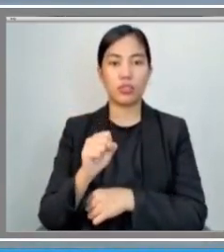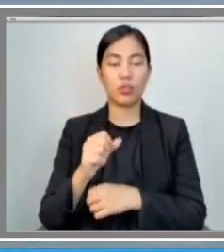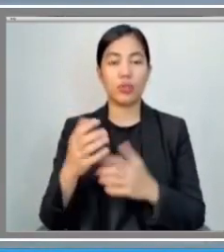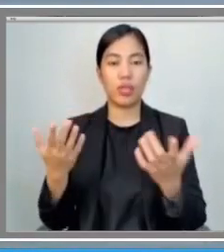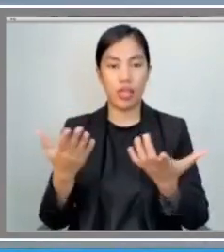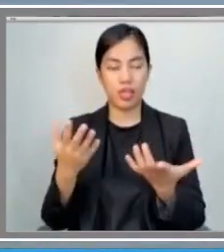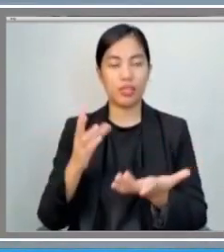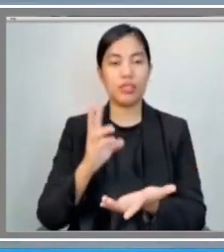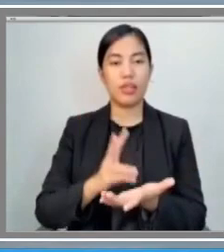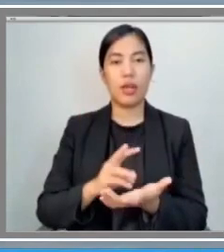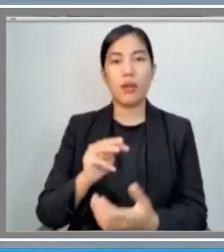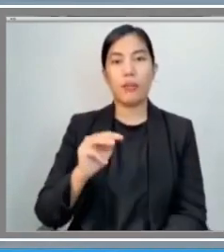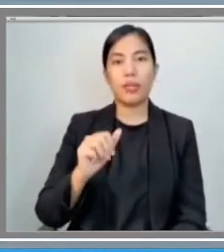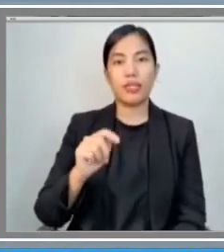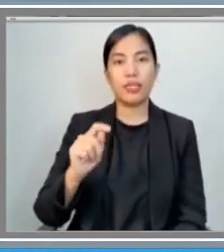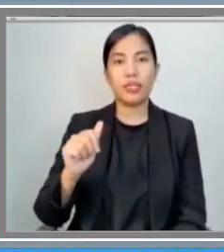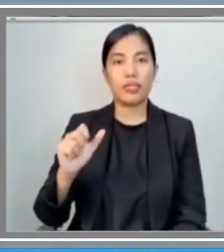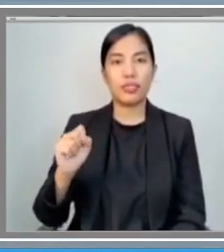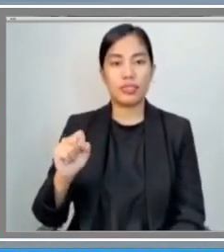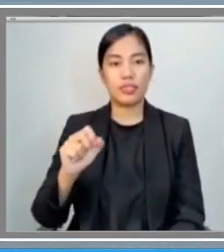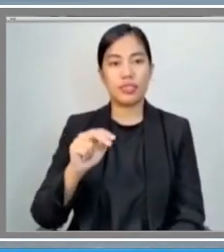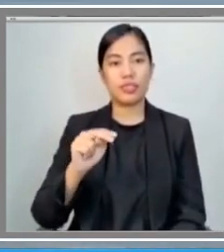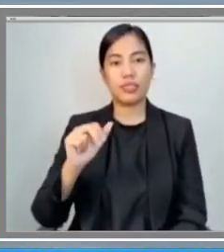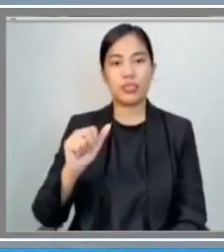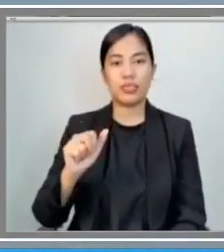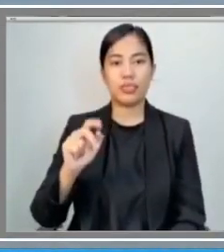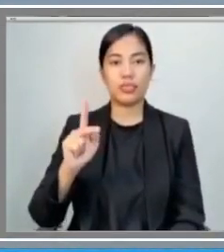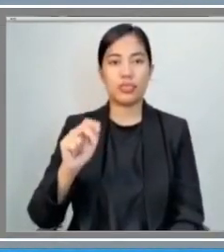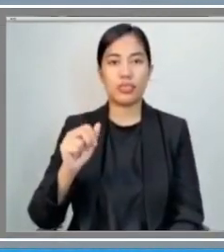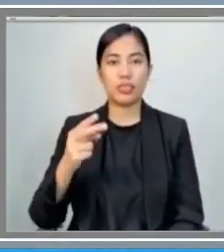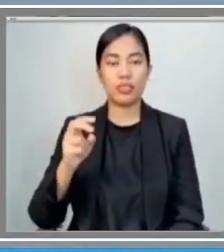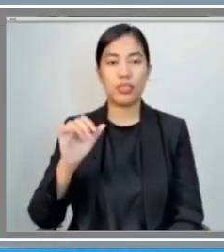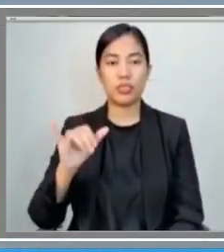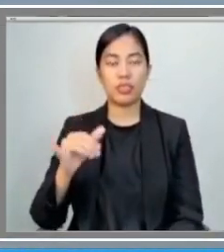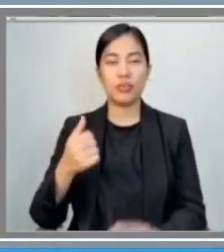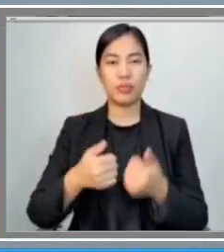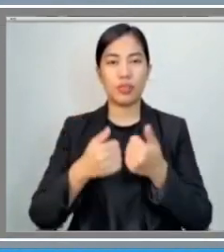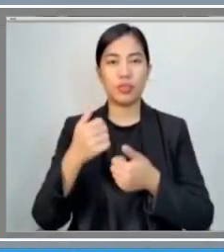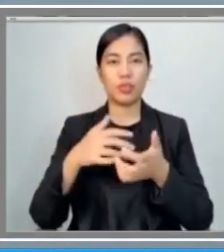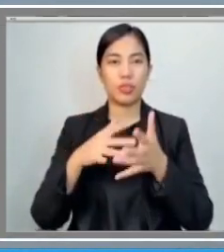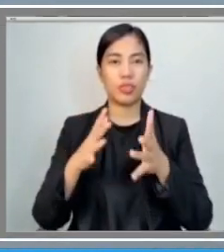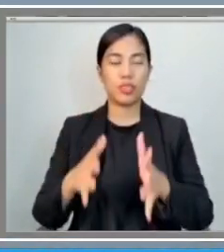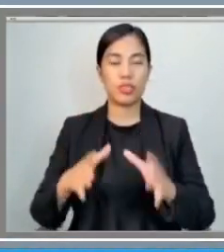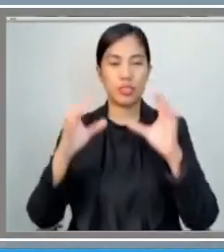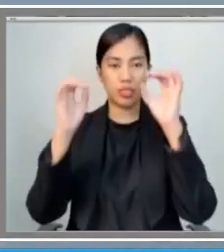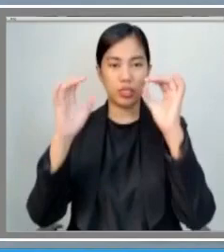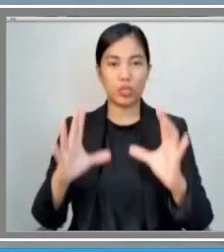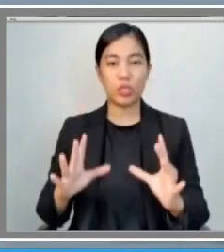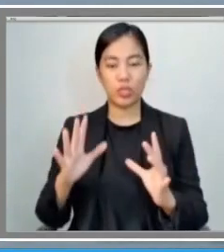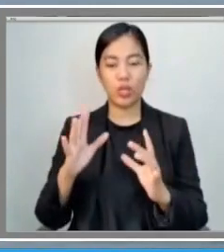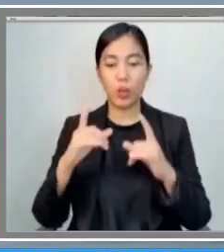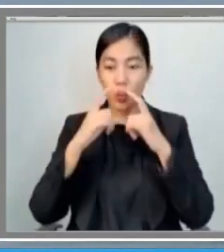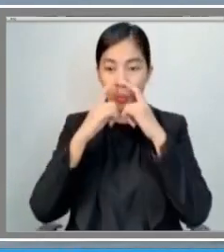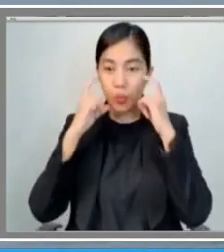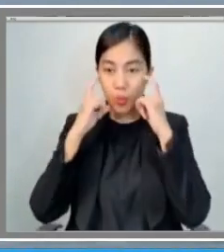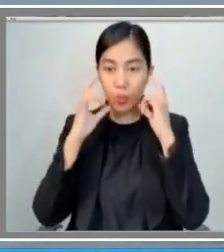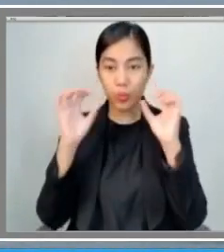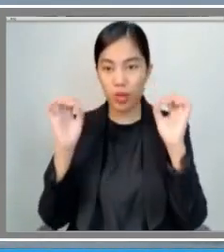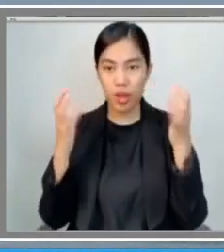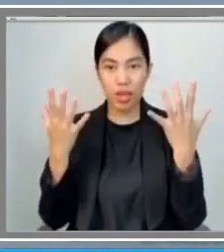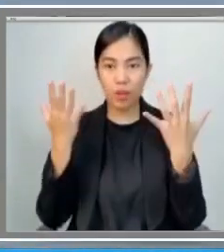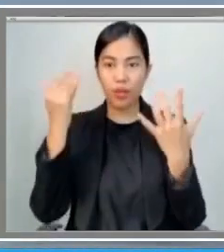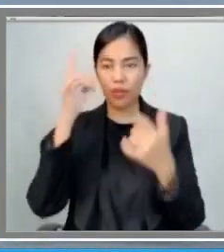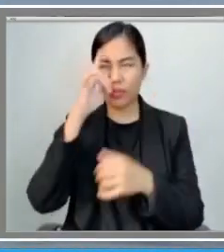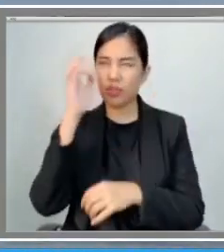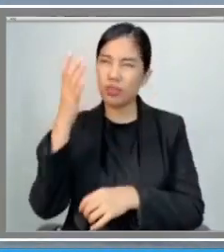karamihan nga sa mga guro at estudyante ay hindi na nag-face mask dahil wala naman daw nakasusulasok na amoy ng asupre dahil prayoridad daw nila ang